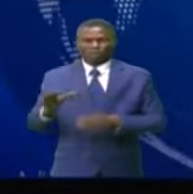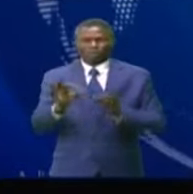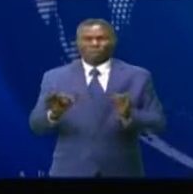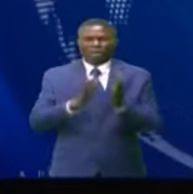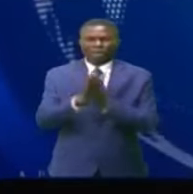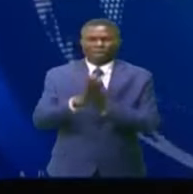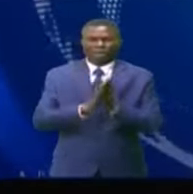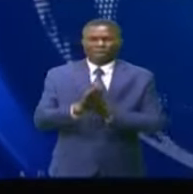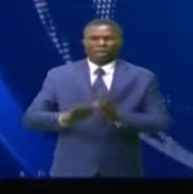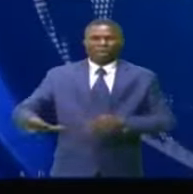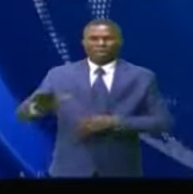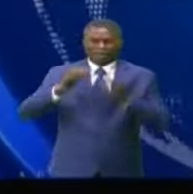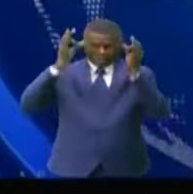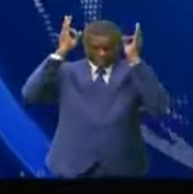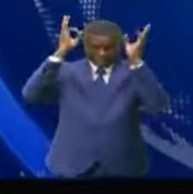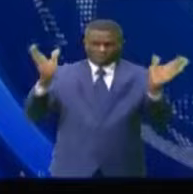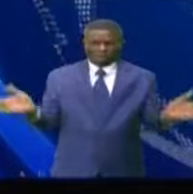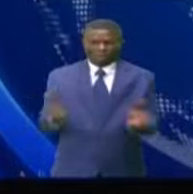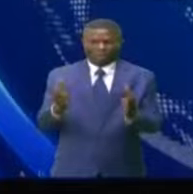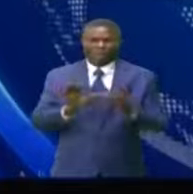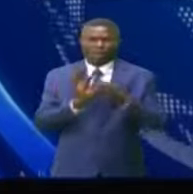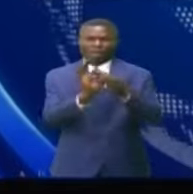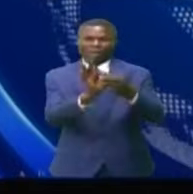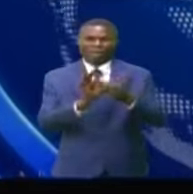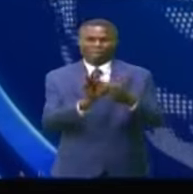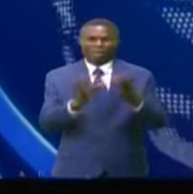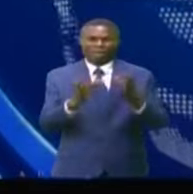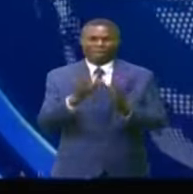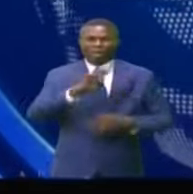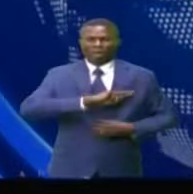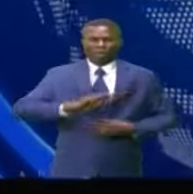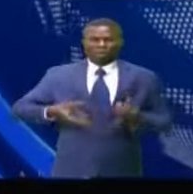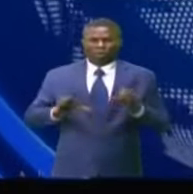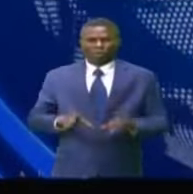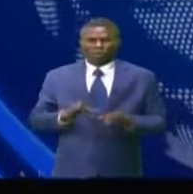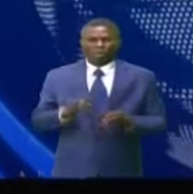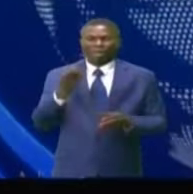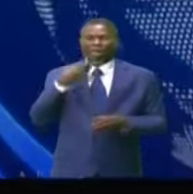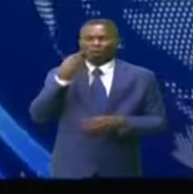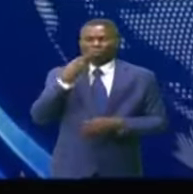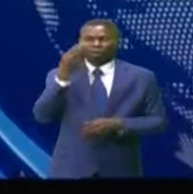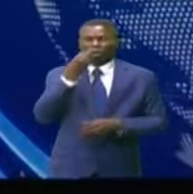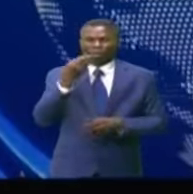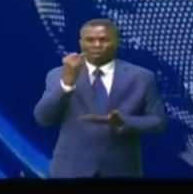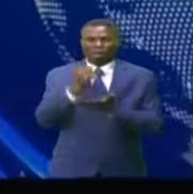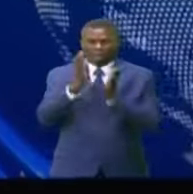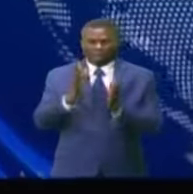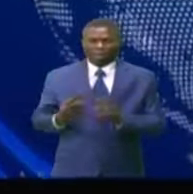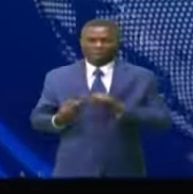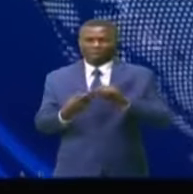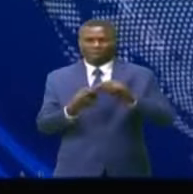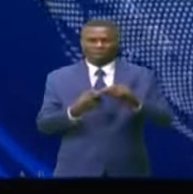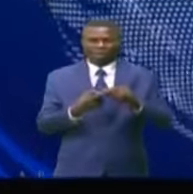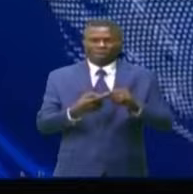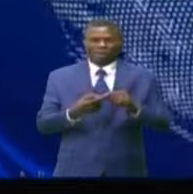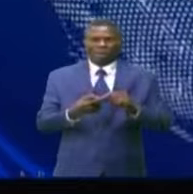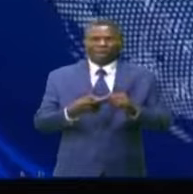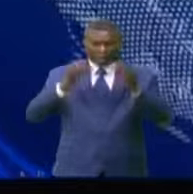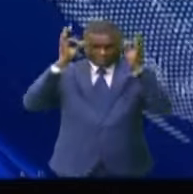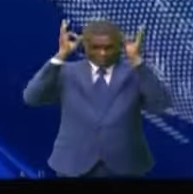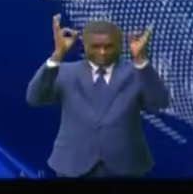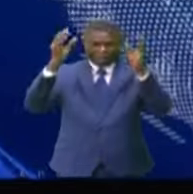intéressent le Brésil pour un renforcement de la coopération avec la RDC. Les propos sont de l'ambassadeur extraordinaire et plénipotentiaire